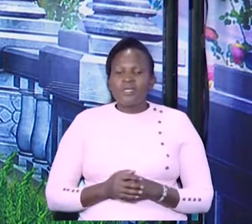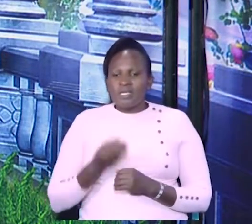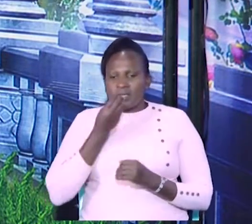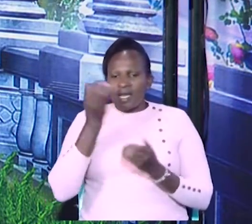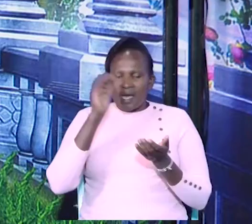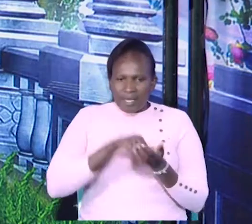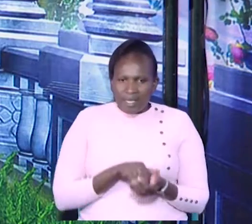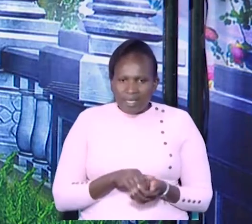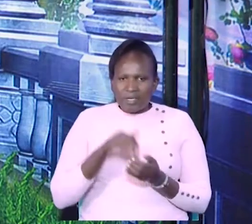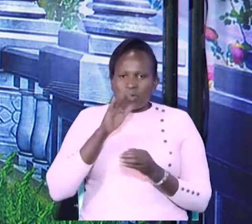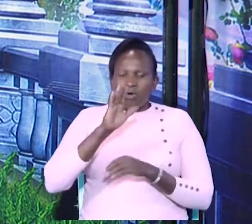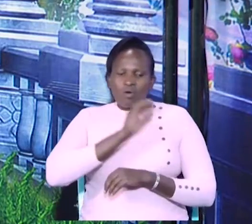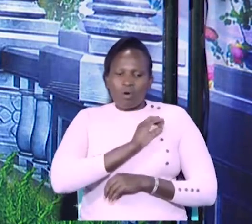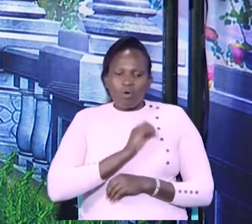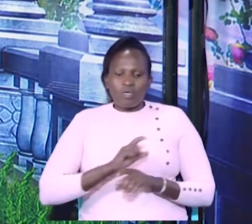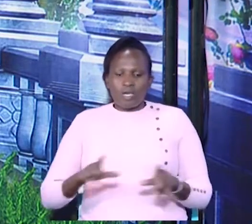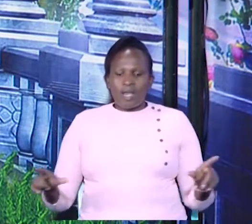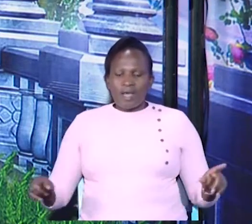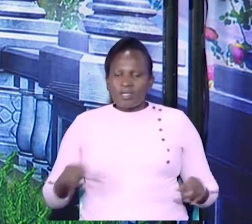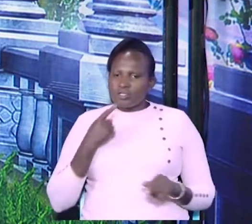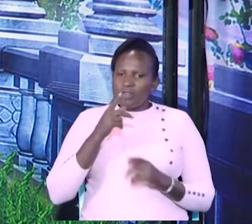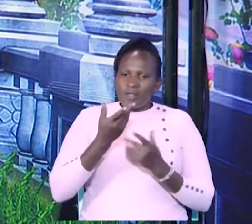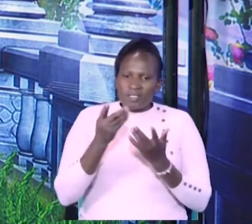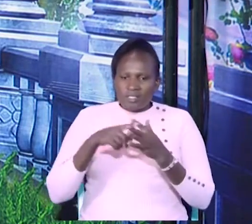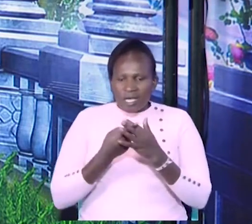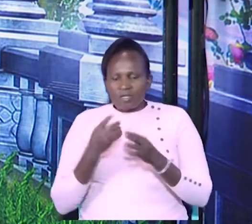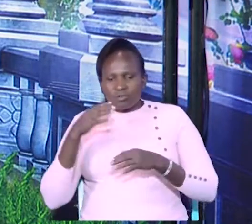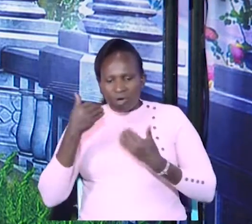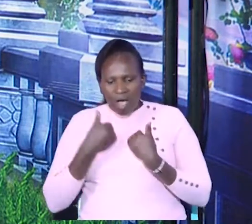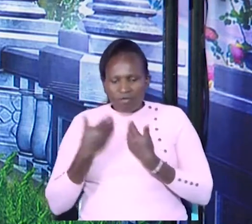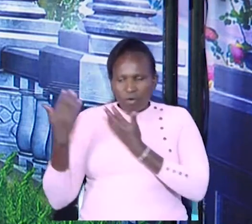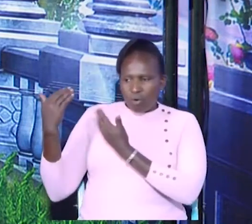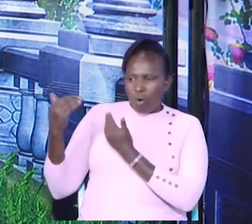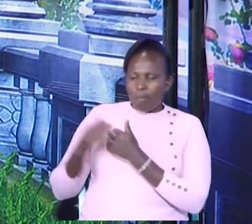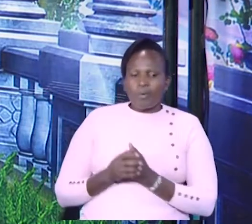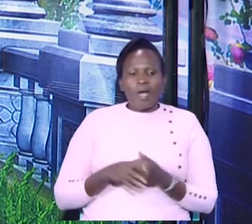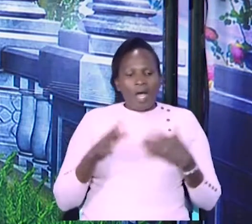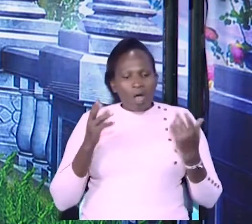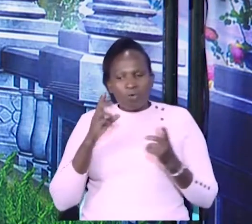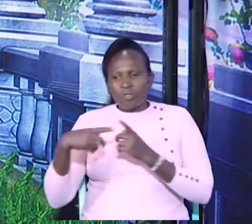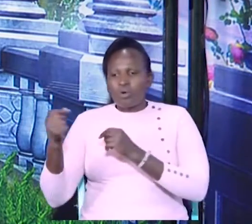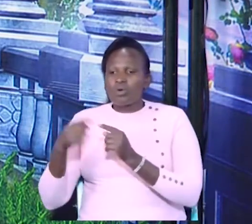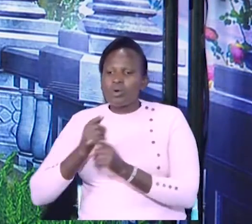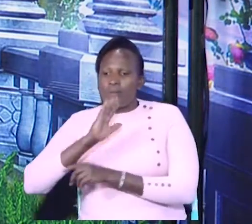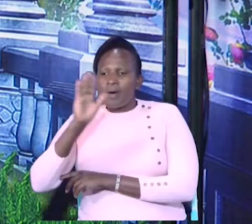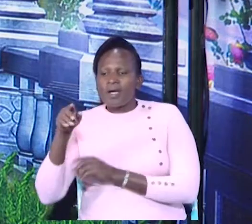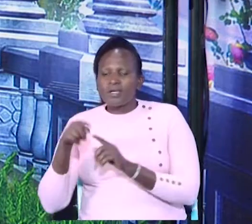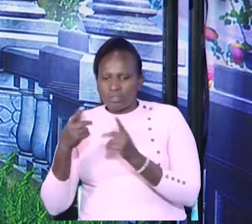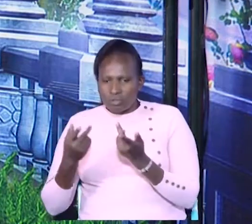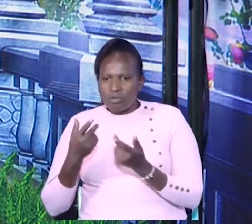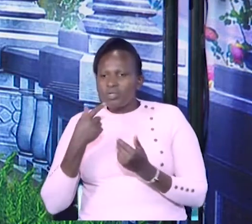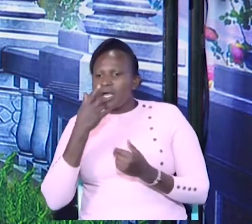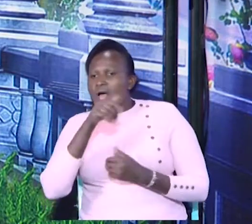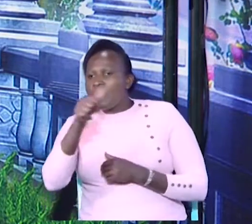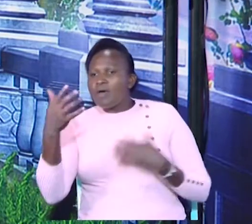again on your own land. Sasa wameanza kupata matumaini. Ya vile ataenda kuelekeza na kuambia wale